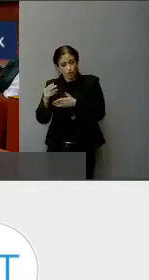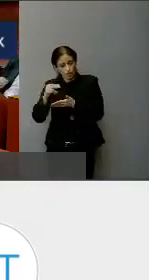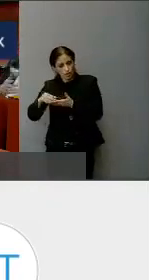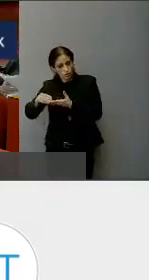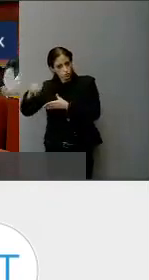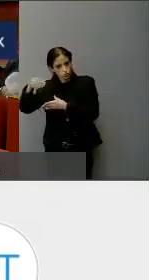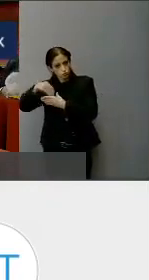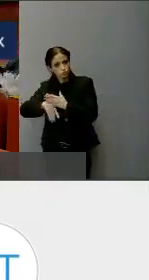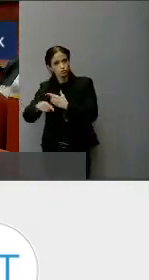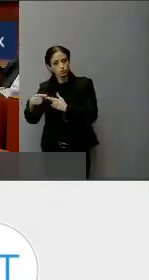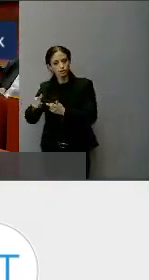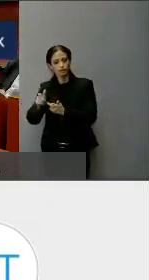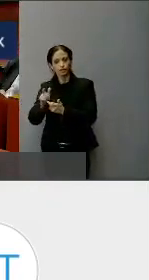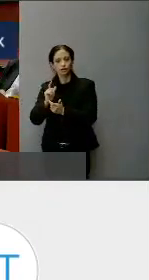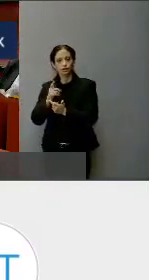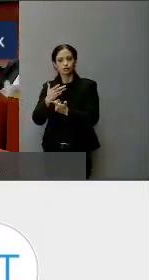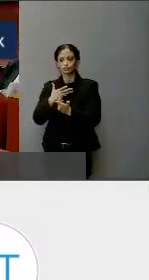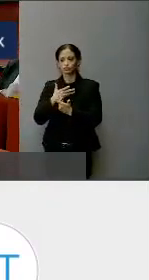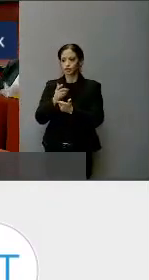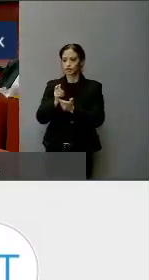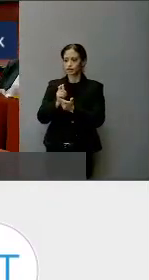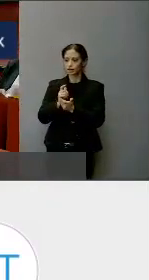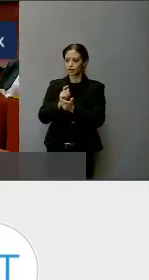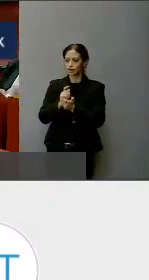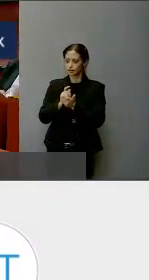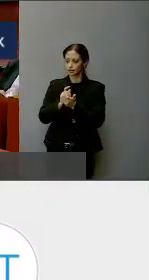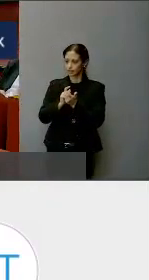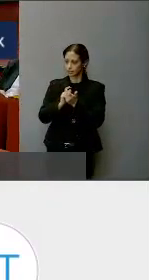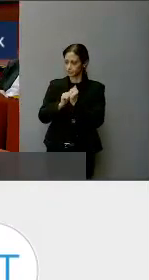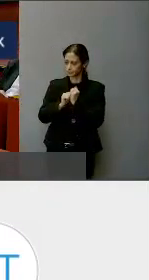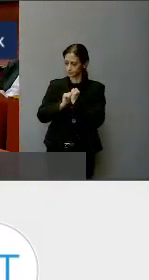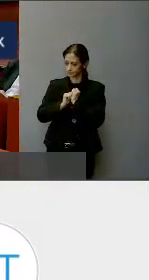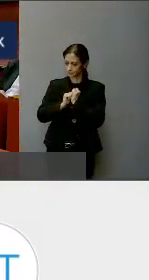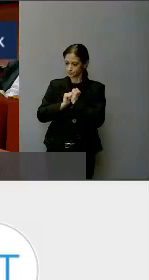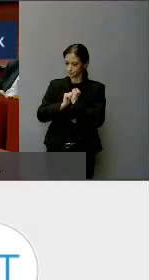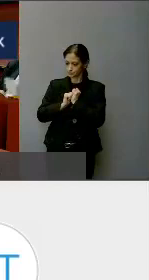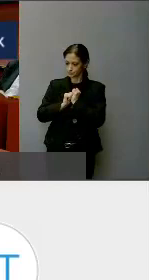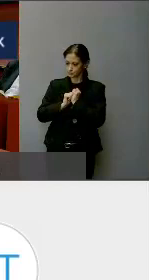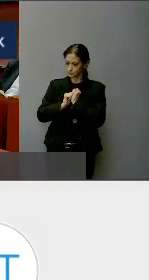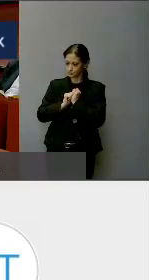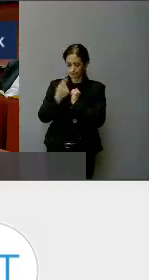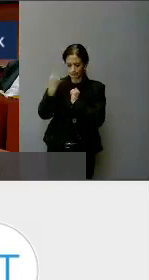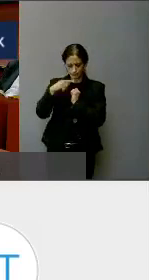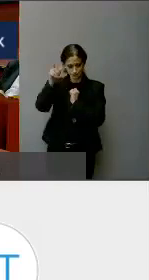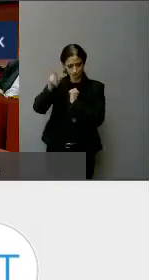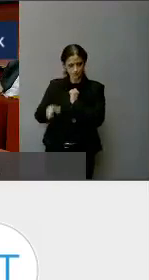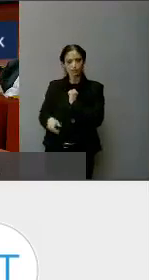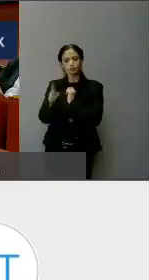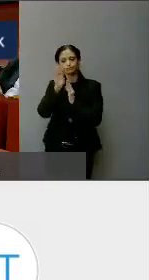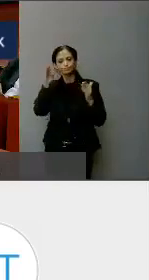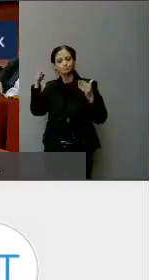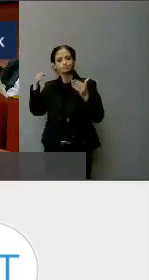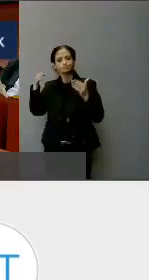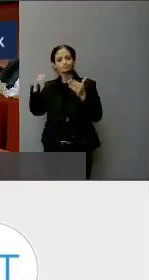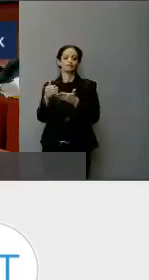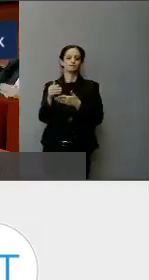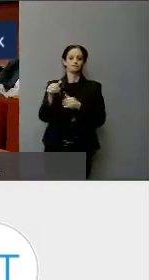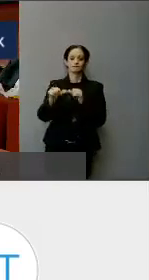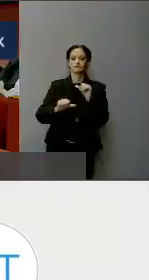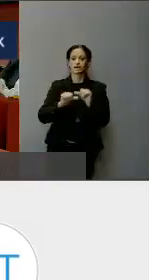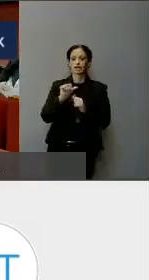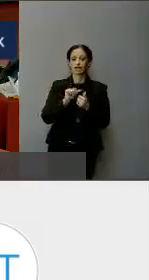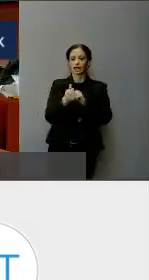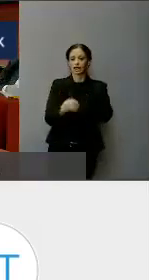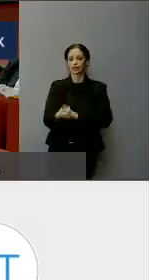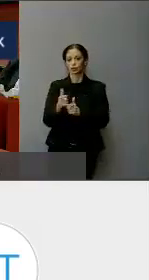rapporti e soprattutto si era suscita si era occupato della variante urbanistica il